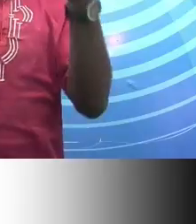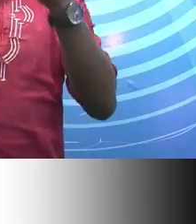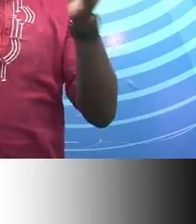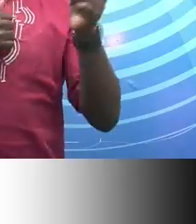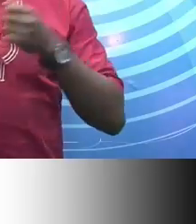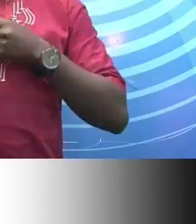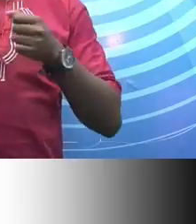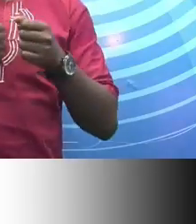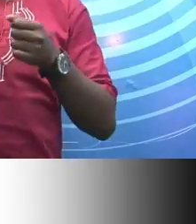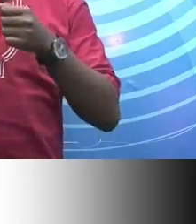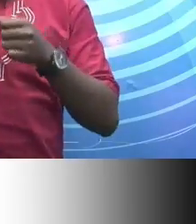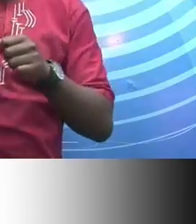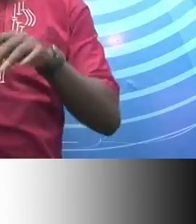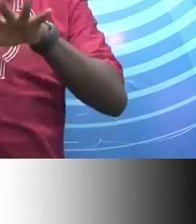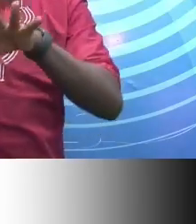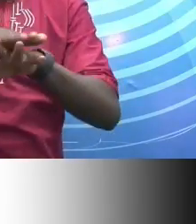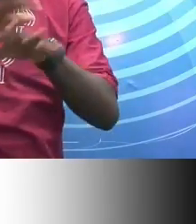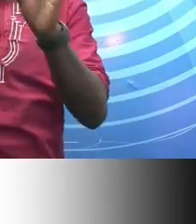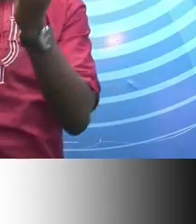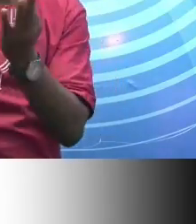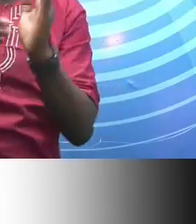the inclusive family development.